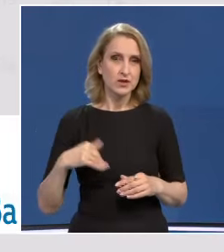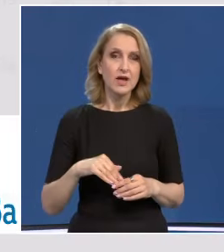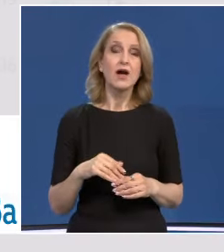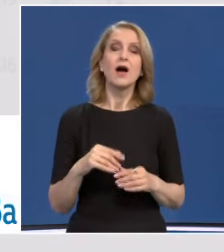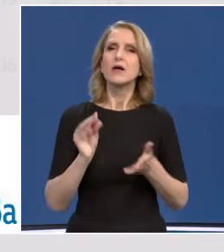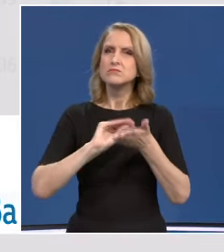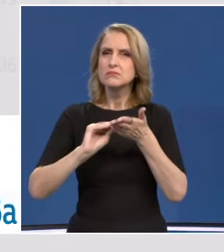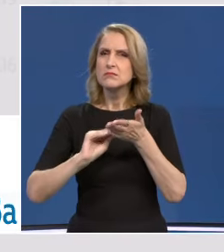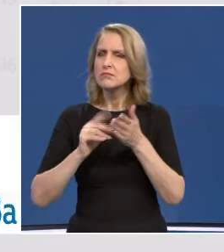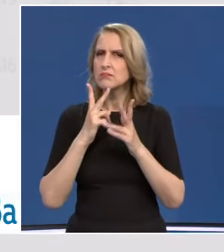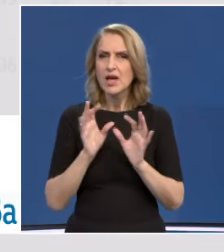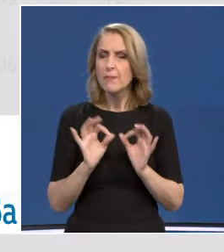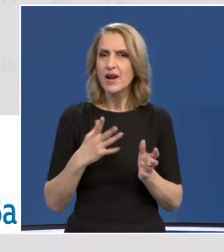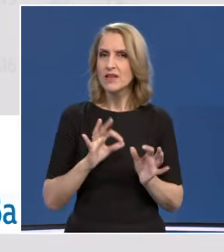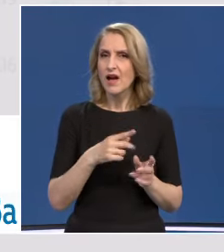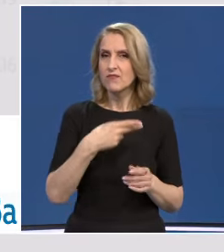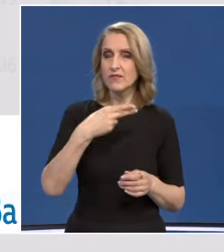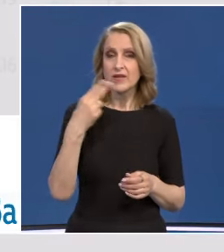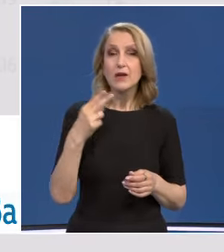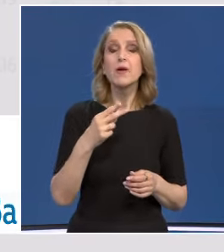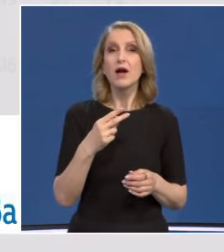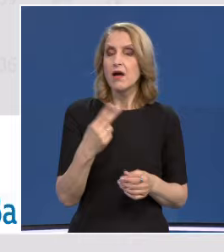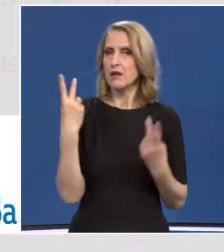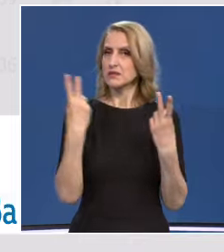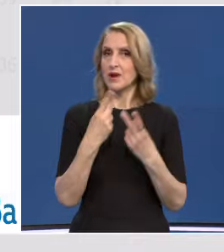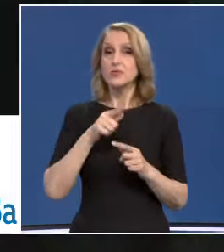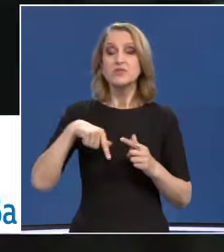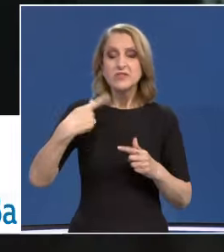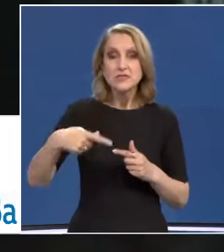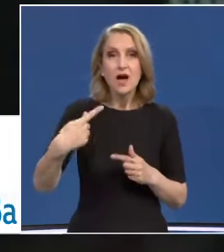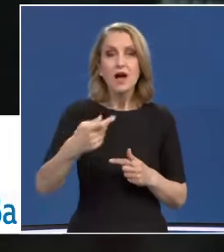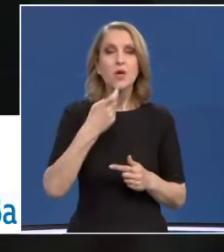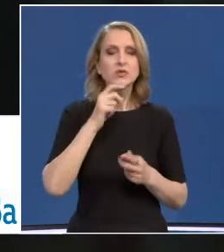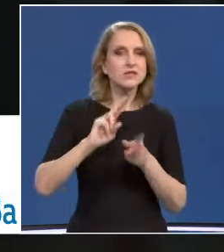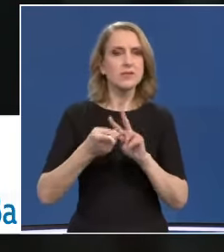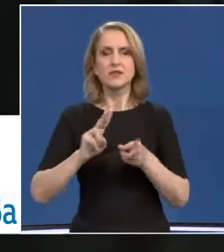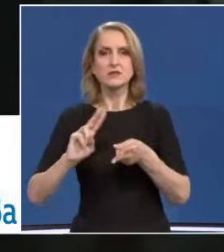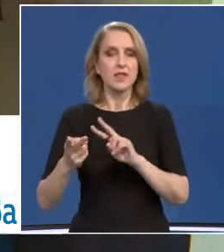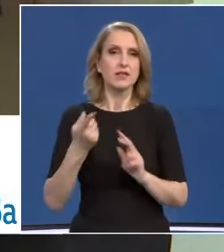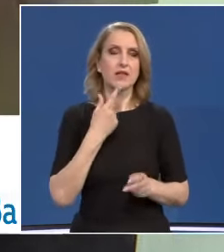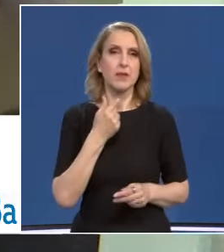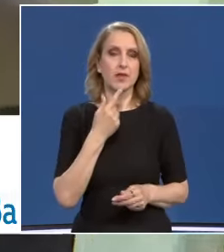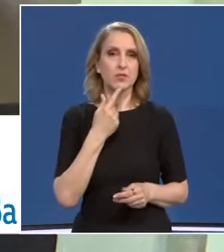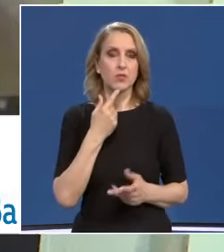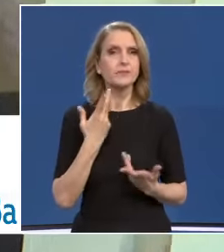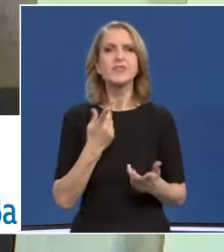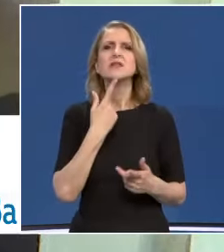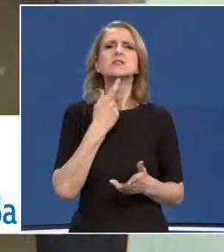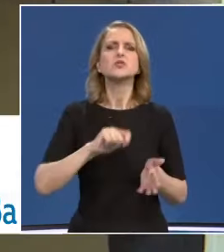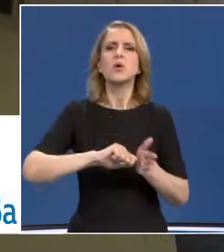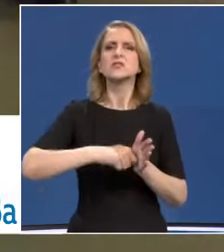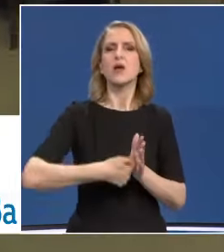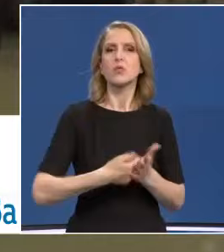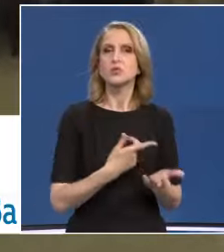Справка в търговския регистър показва, че името му се сменя всяка година. А защо заключихте? Ако няма